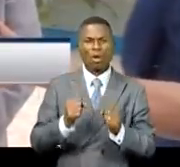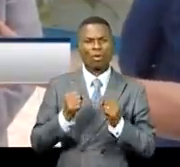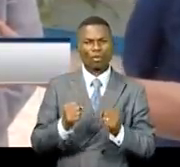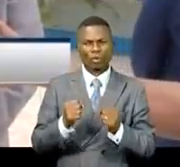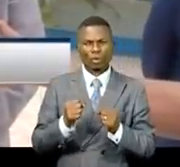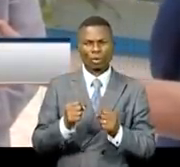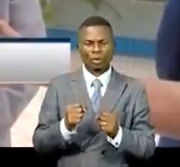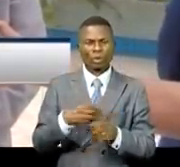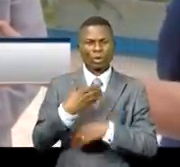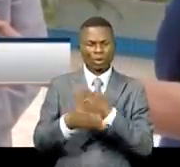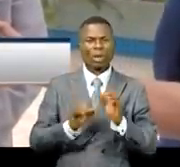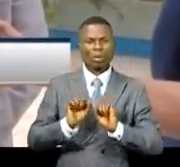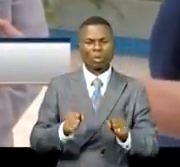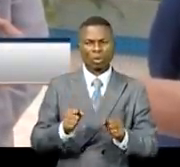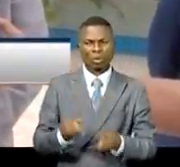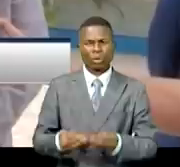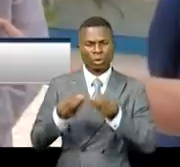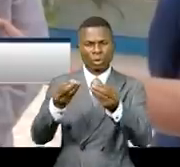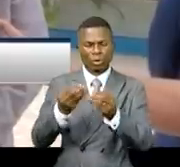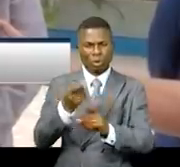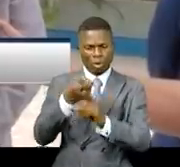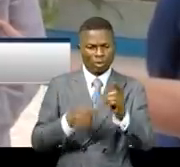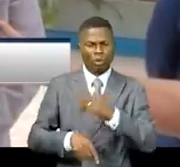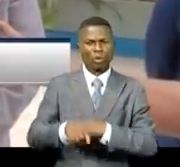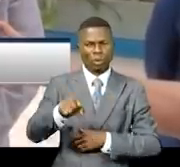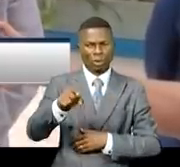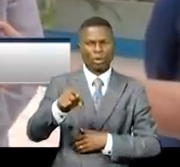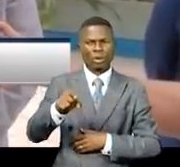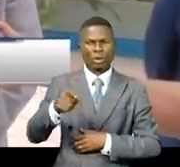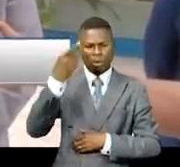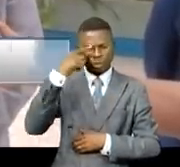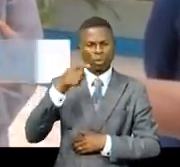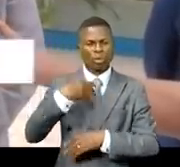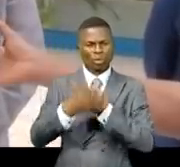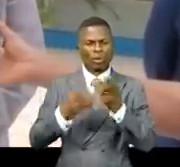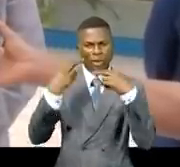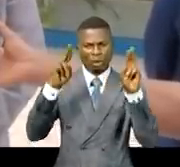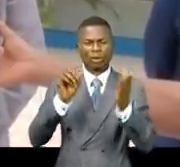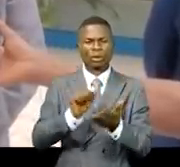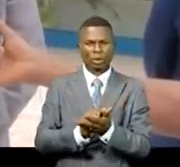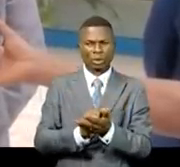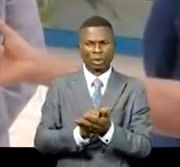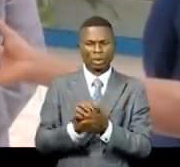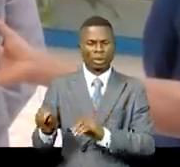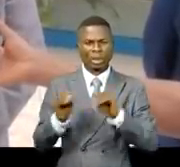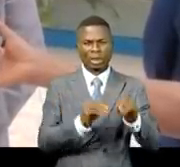la possibilité de déboucher dans les mois ou dans un délai assez rapproché quand même, sur la mise en place